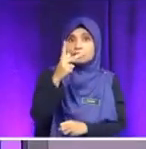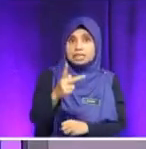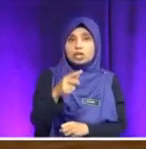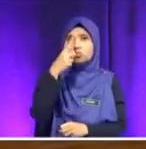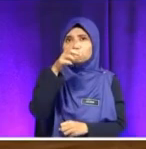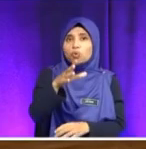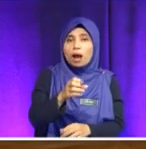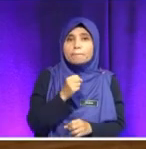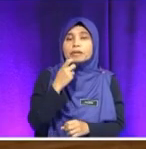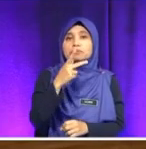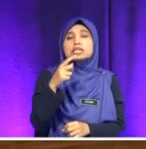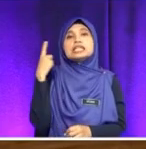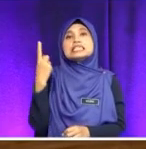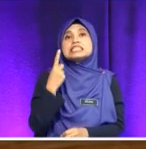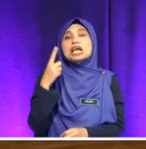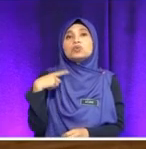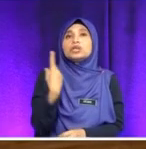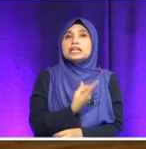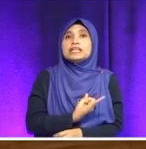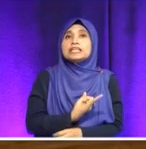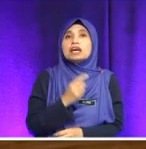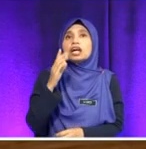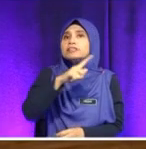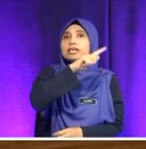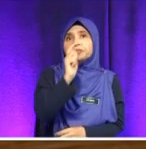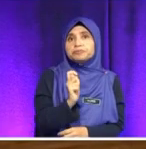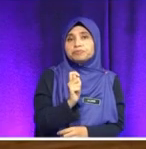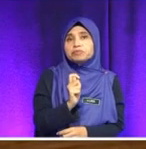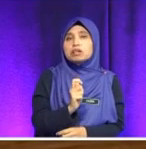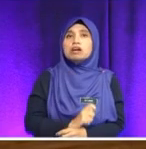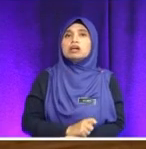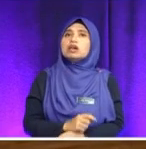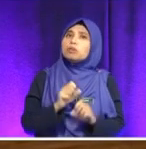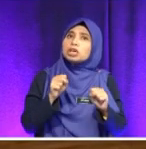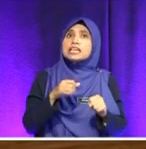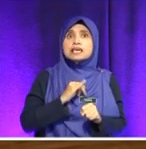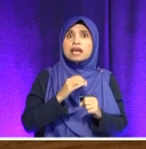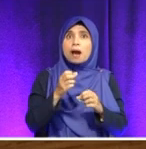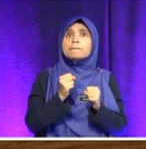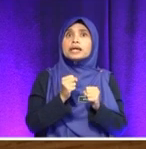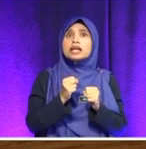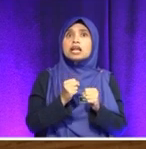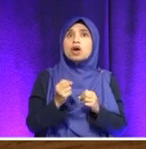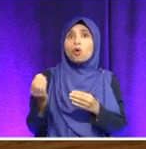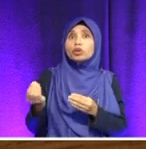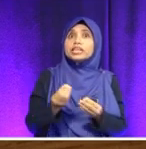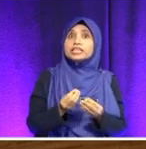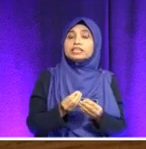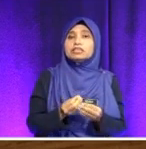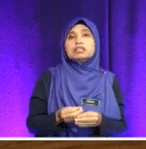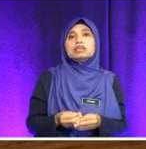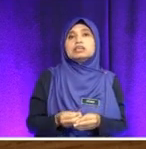mengambil pesanan, selalunya kita akan tanyalah, okey, boleh saya ambil order? Nak ambil order apa kan? Jadi, kita akan